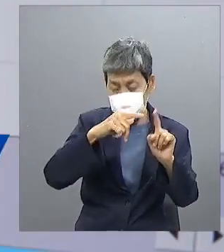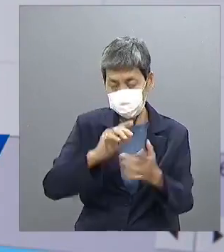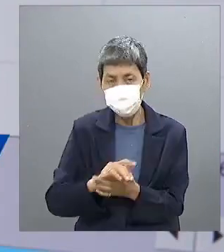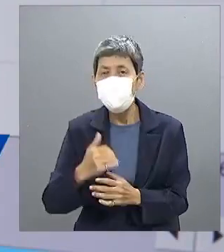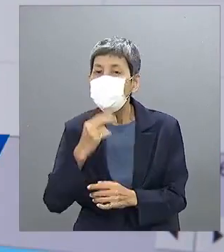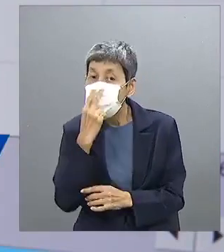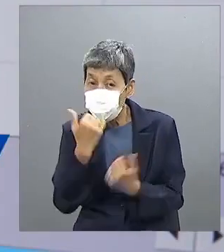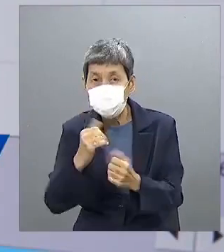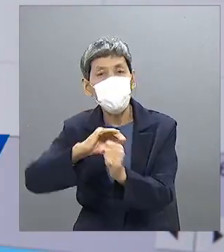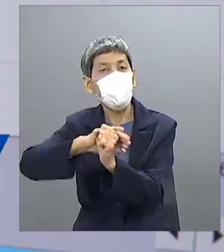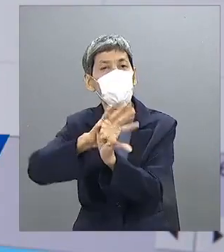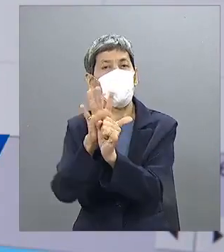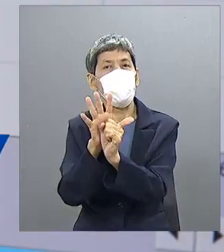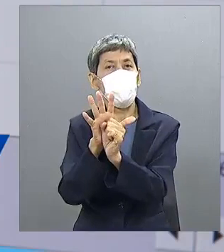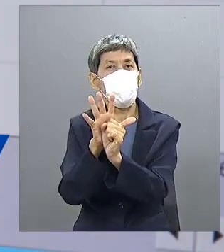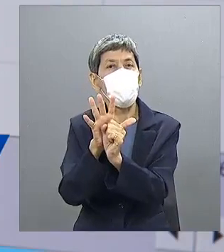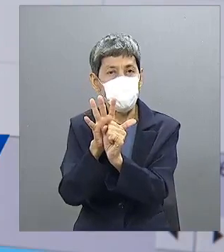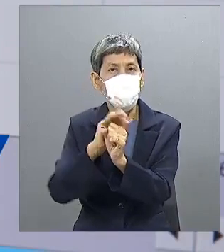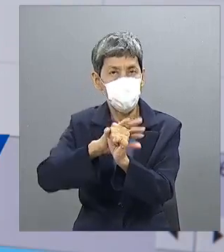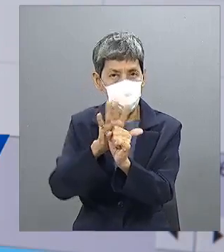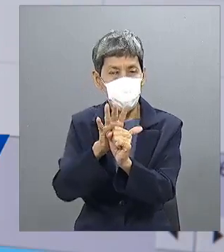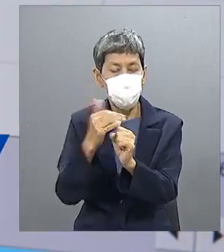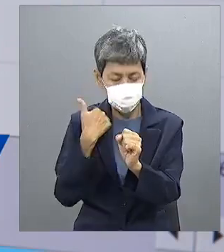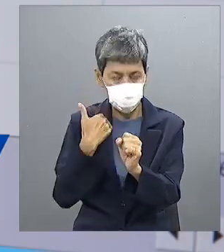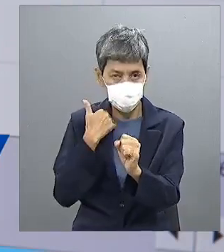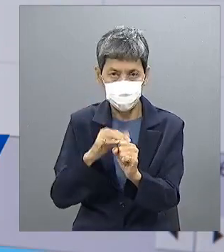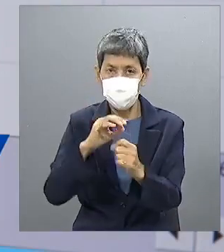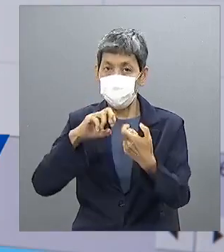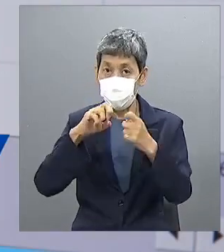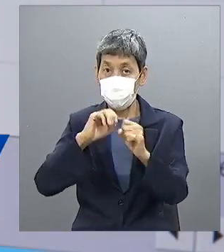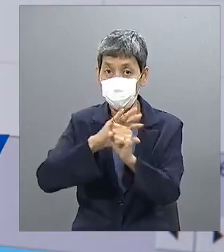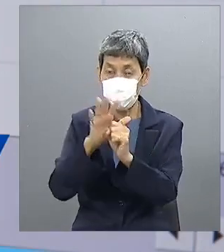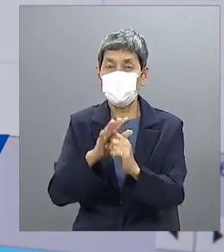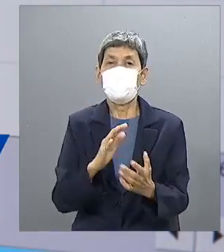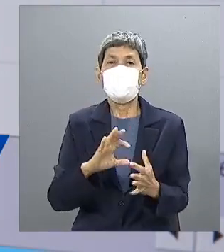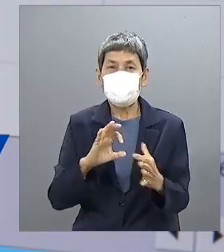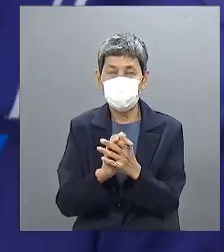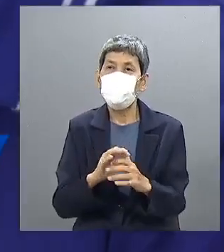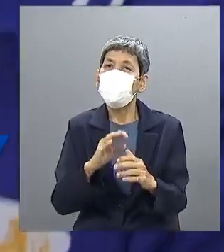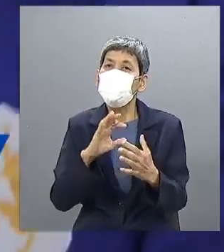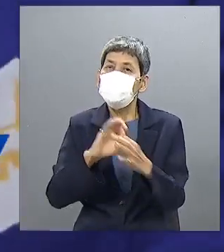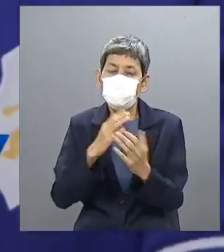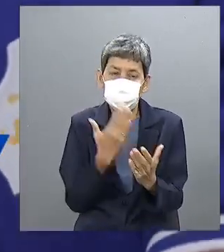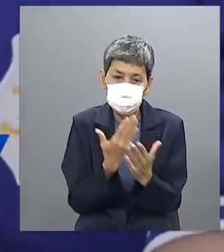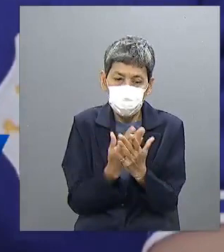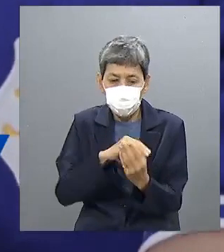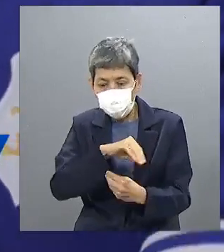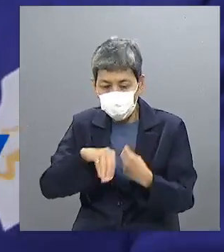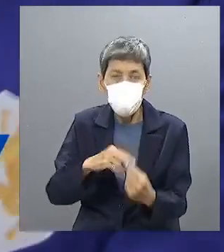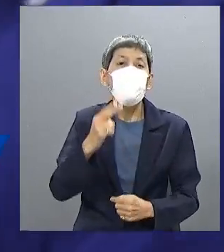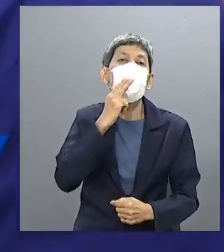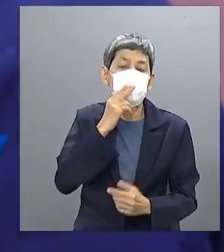โควิชนะฮะประเด็นที่เกิดขึ้นคือมันมีประเด็นเรื่องของเศรษฐศาสตร์นะนะครับก็เรื่องของการเงินน้องก็ว่าบุหรี่นะครับ